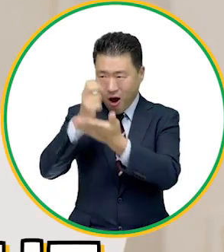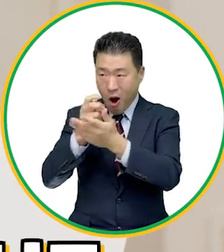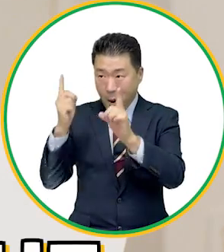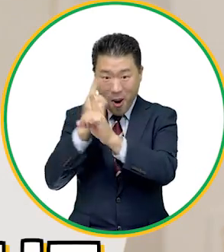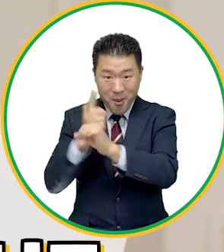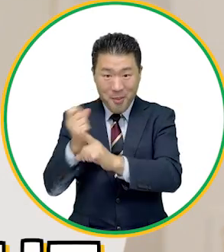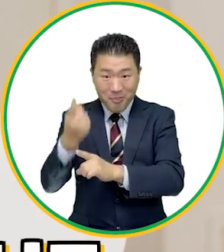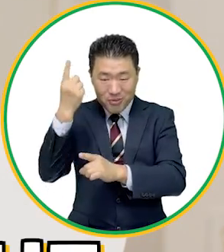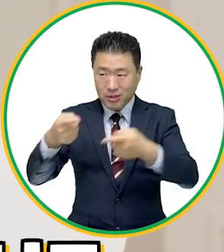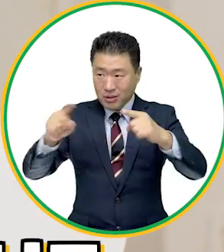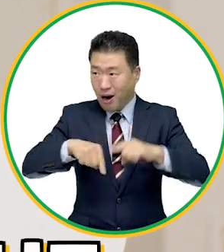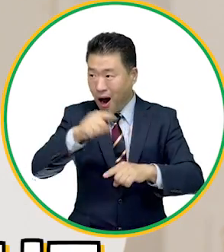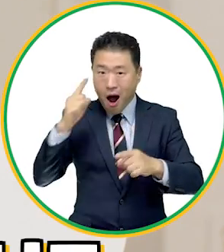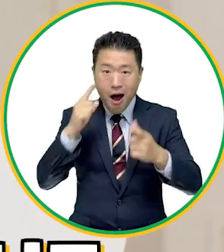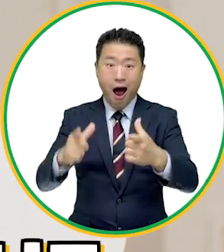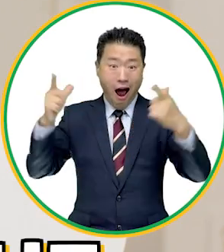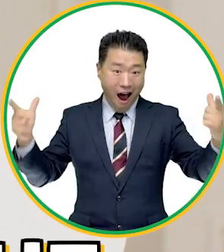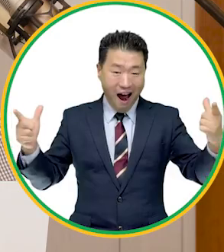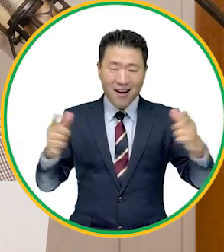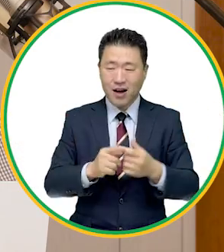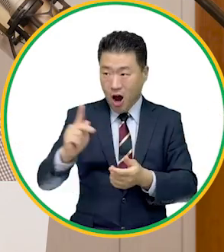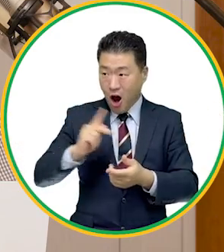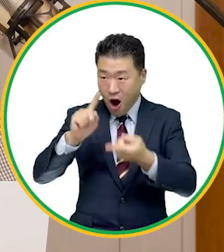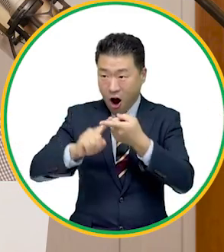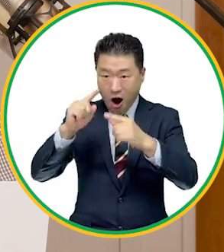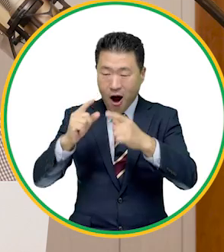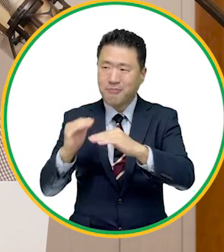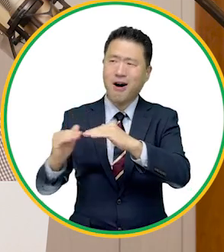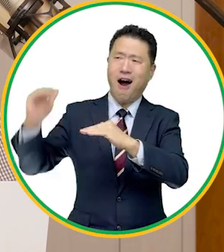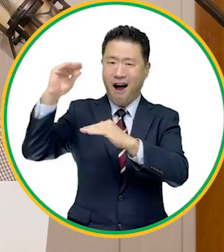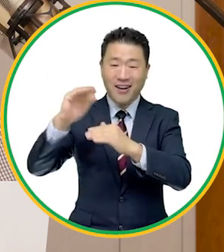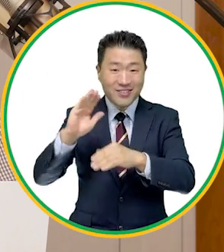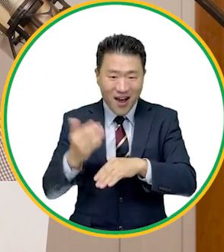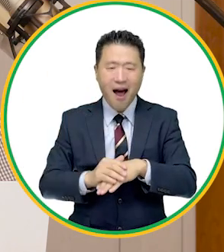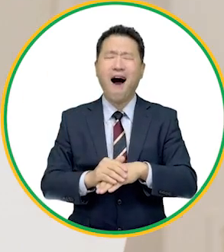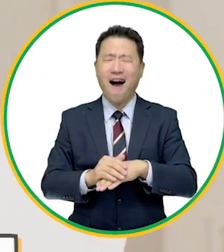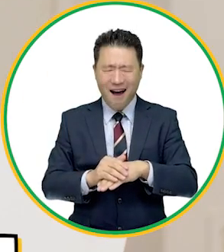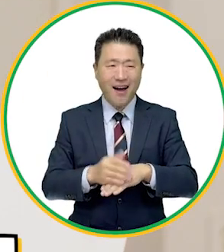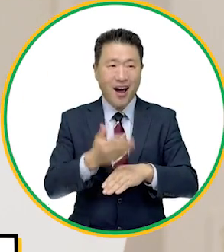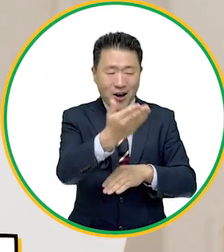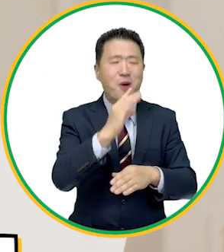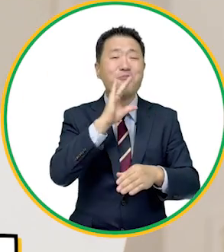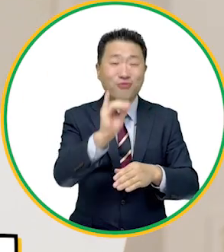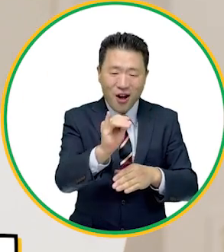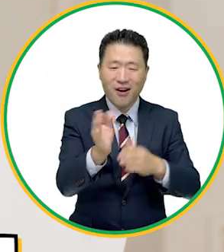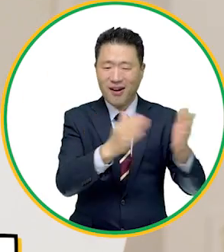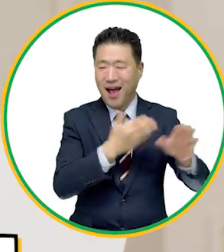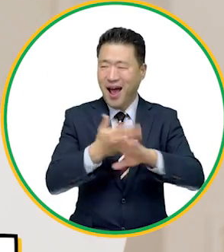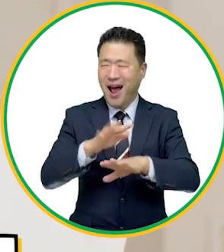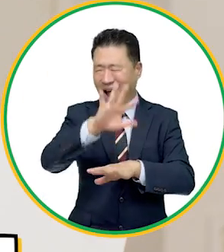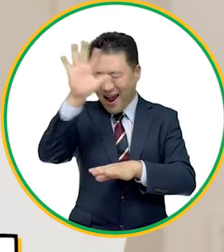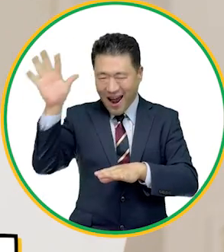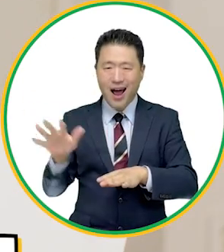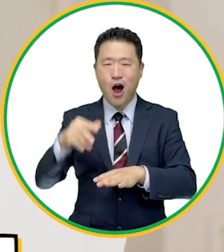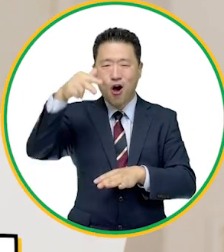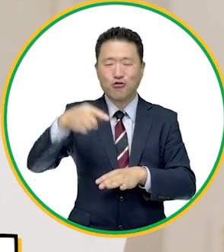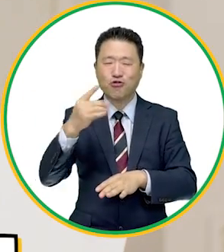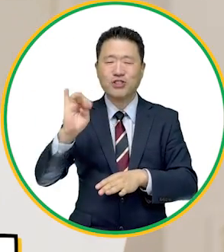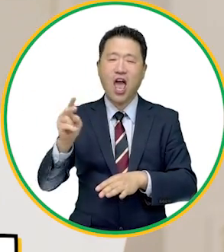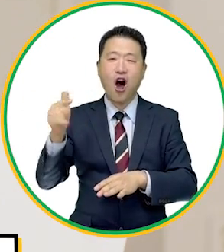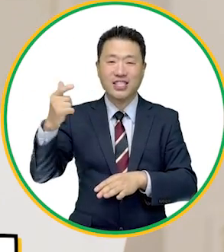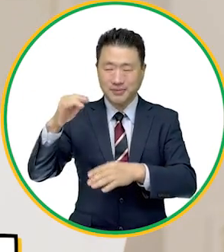규정 개정으로 가입 대상도 늘어나고 총 대출 한도도 상향된 만큼 사연자님뿐만 아니라 많은